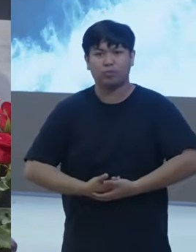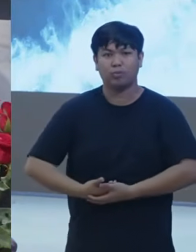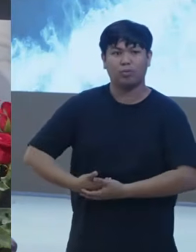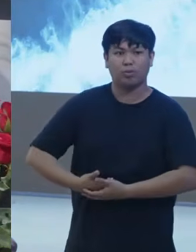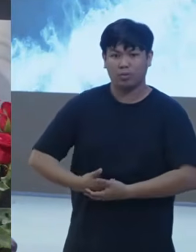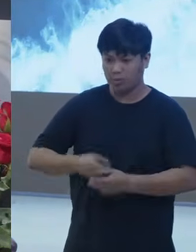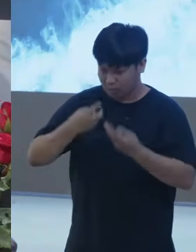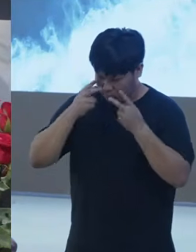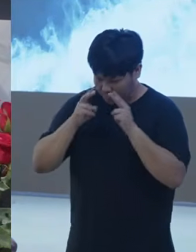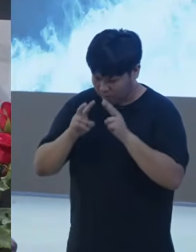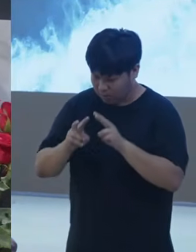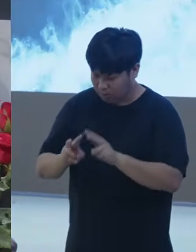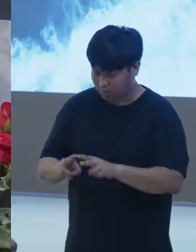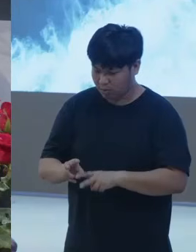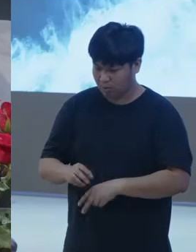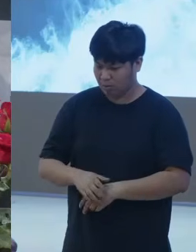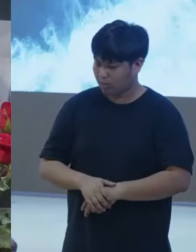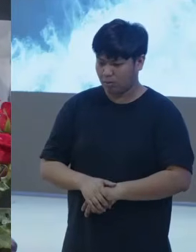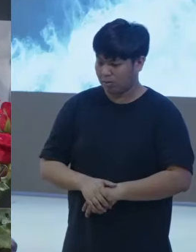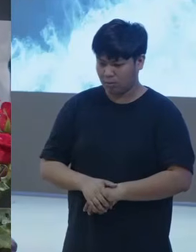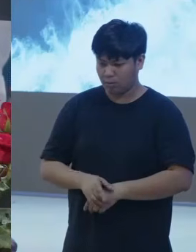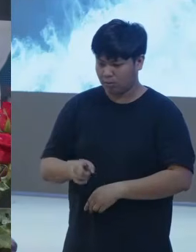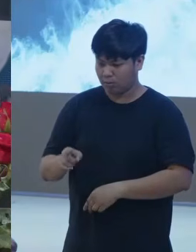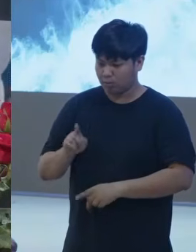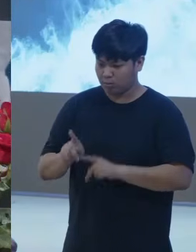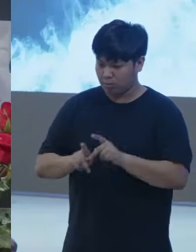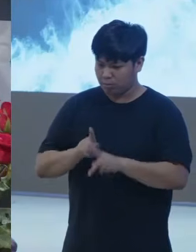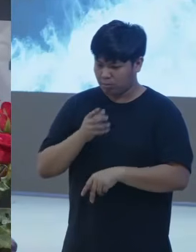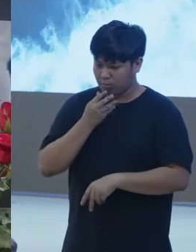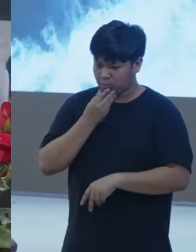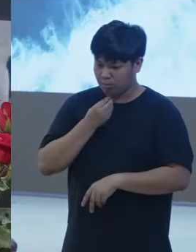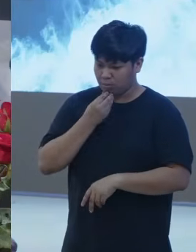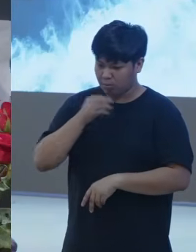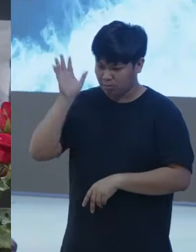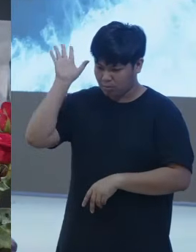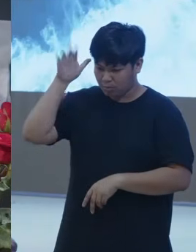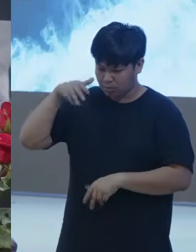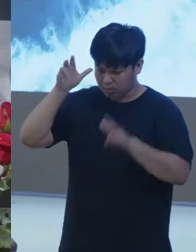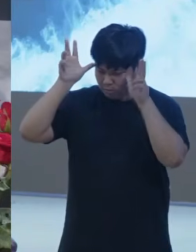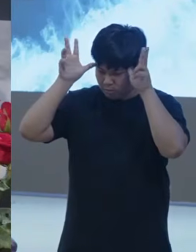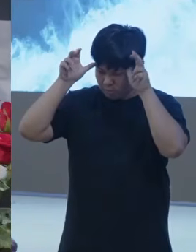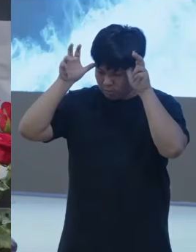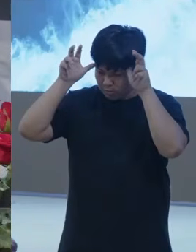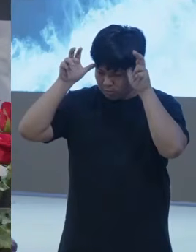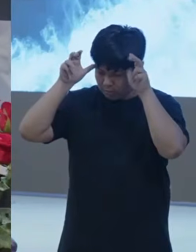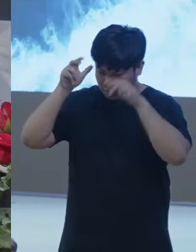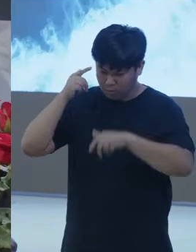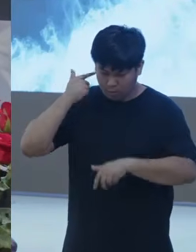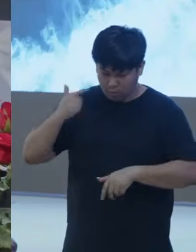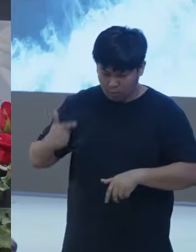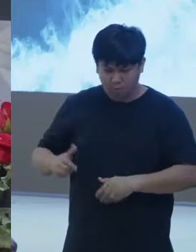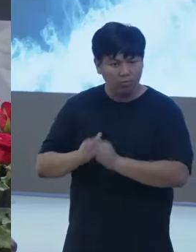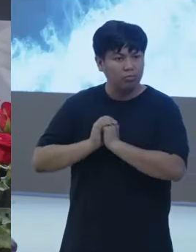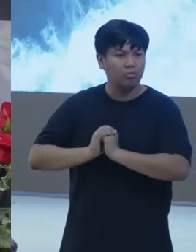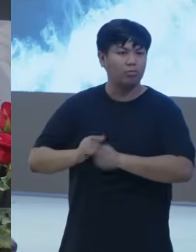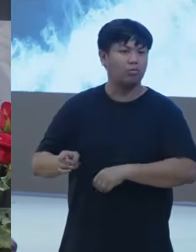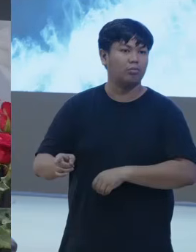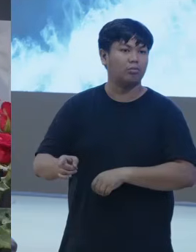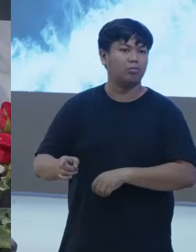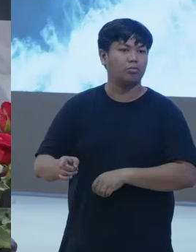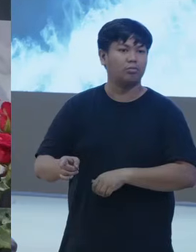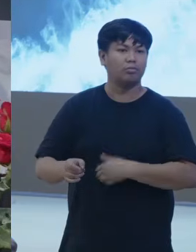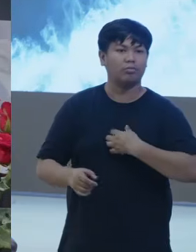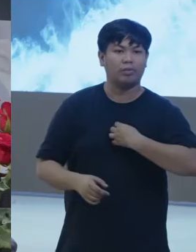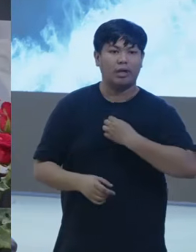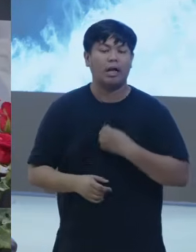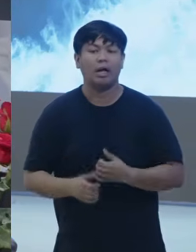At hiningi niya na makita ang kalwalhatian ng Diyos. Pero sabi ng Diyos sa kanya, hindi ko pwede ipakita sa iyo ang aking kalwalhatian sapagkat ikay mamamatay.